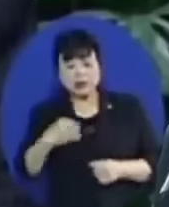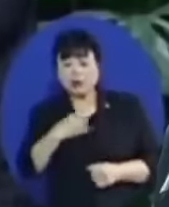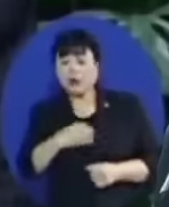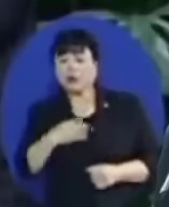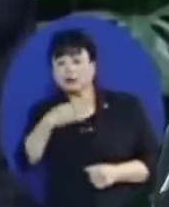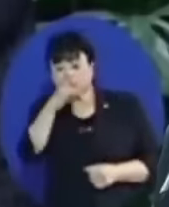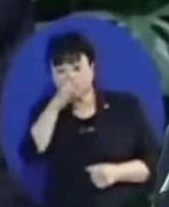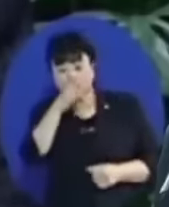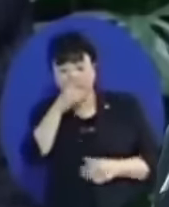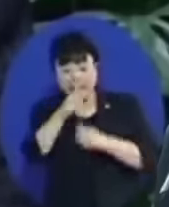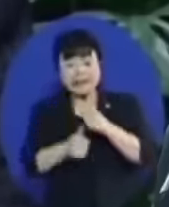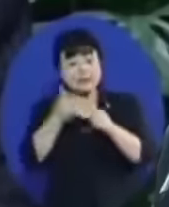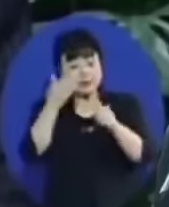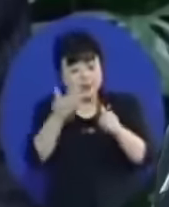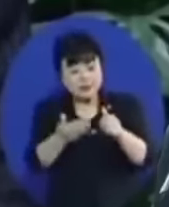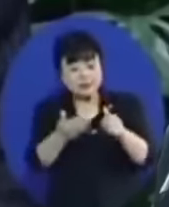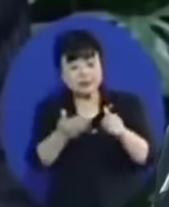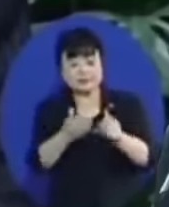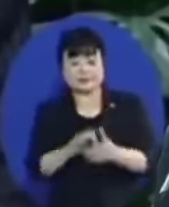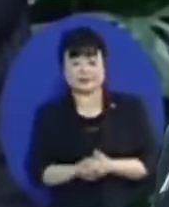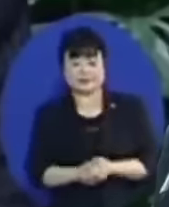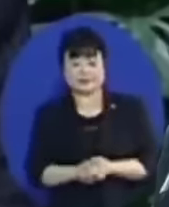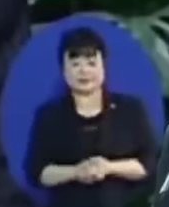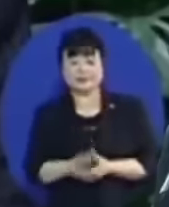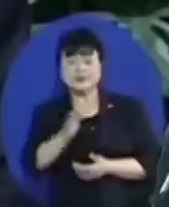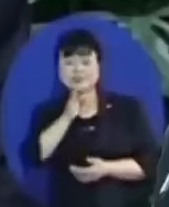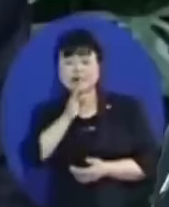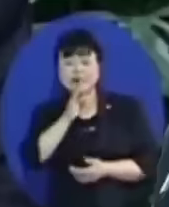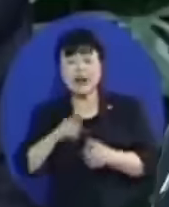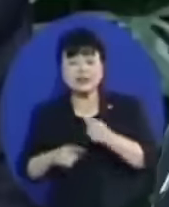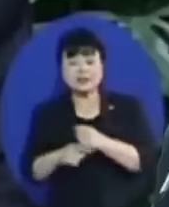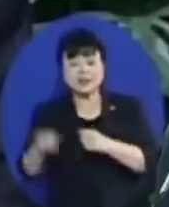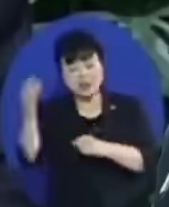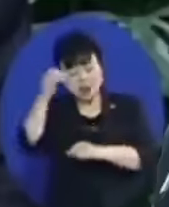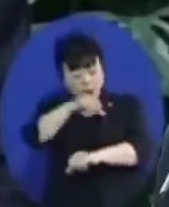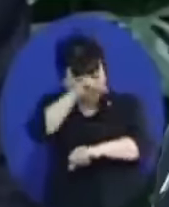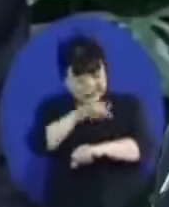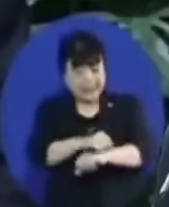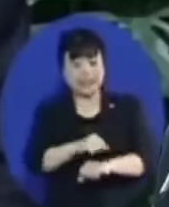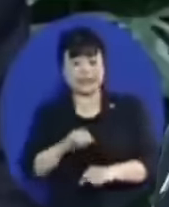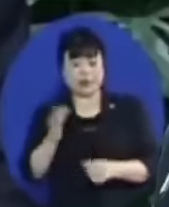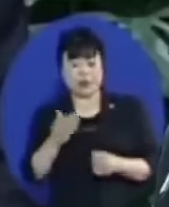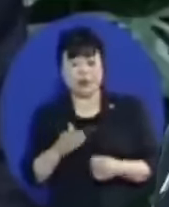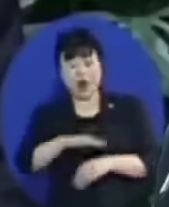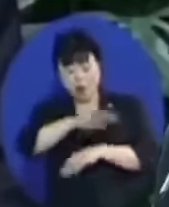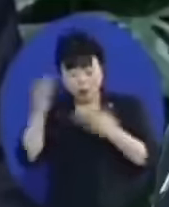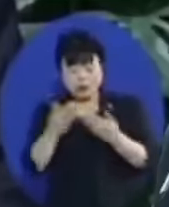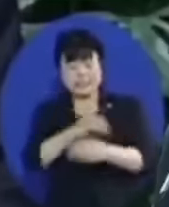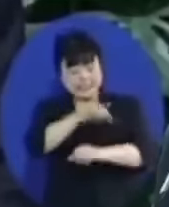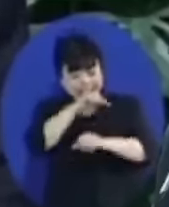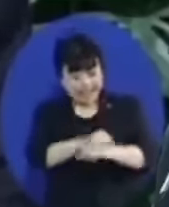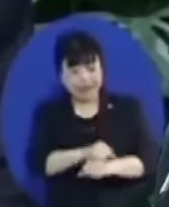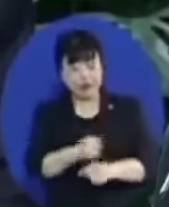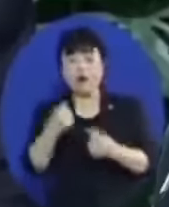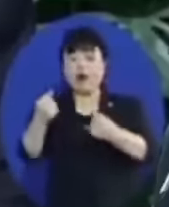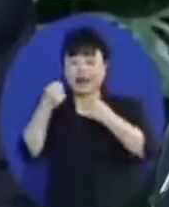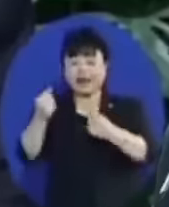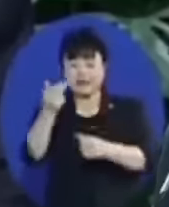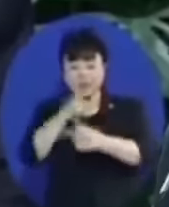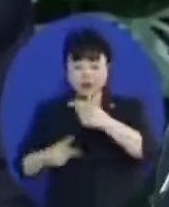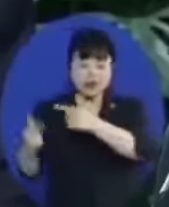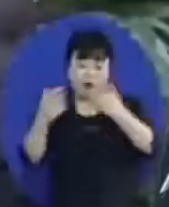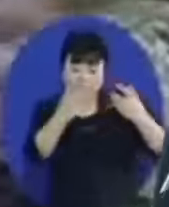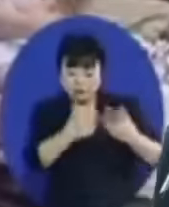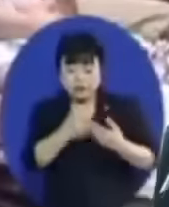괴롭습니다. 하나님께서는 진정한 뜻은 영혼이 잘됨 같이 범사가 잘되고 강건하고 생명을